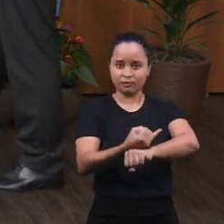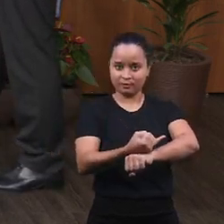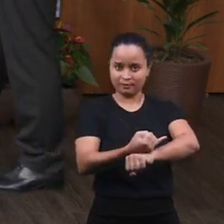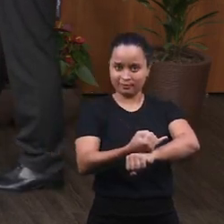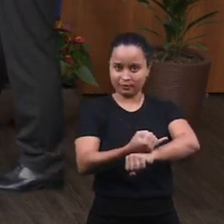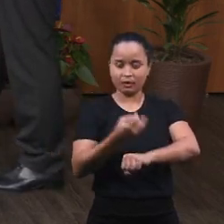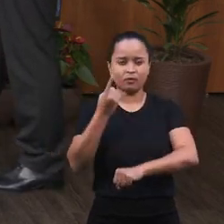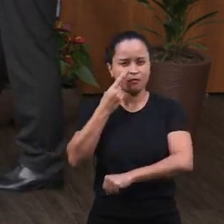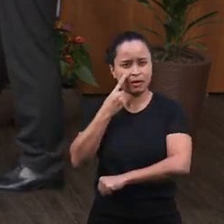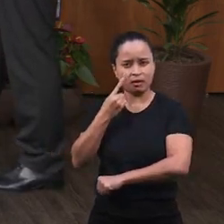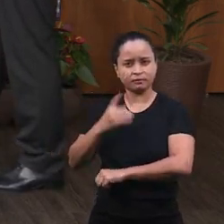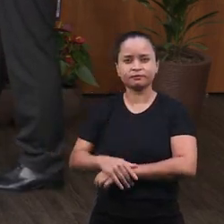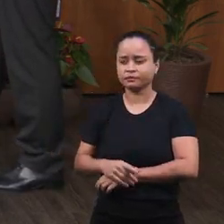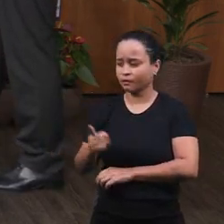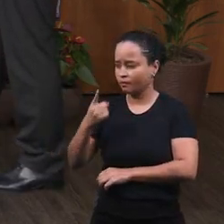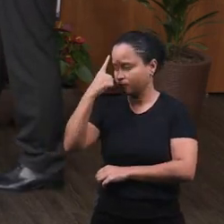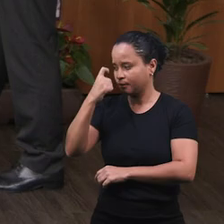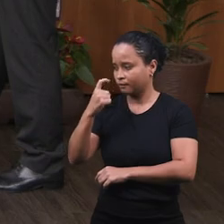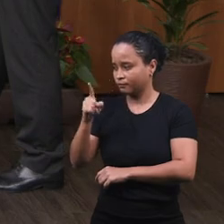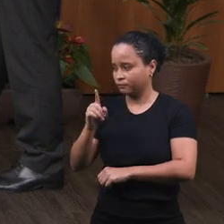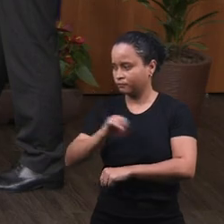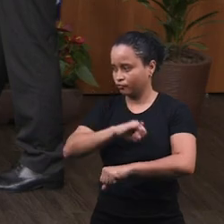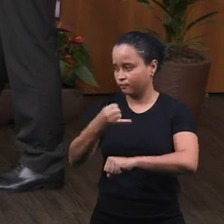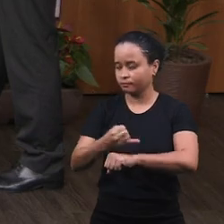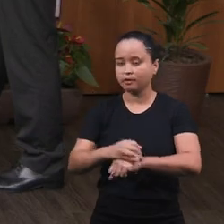va à Jérusalem maintenant.